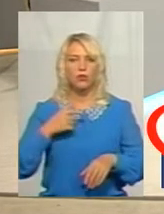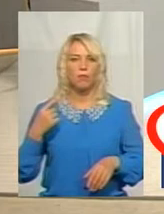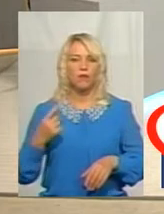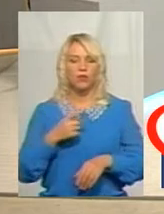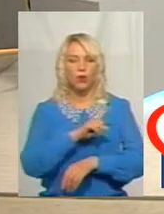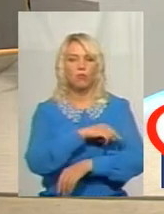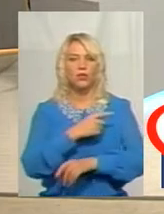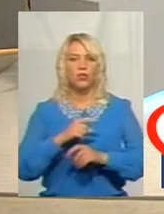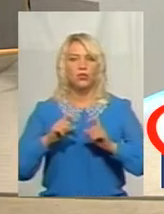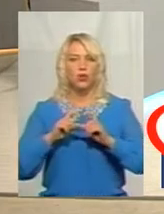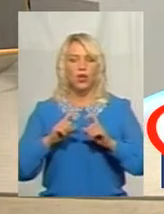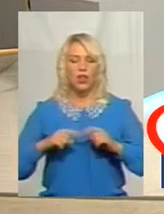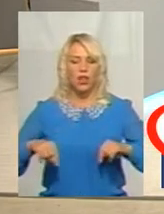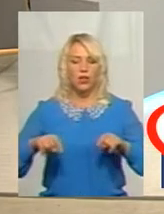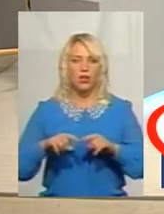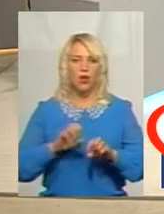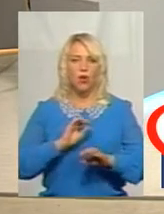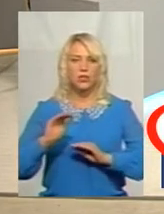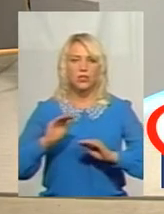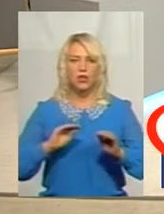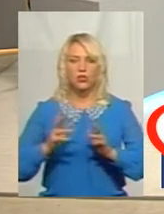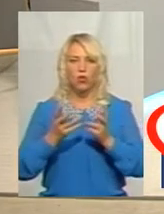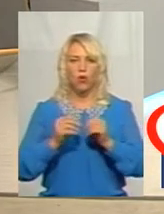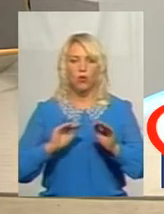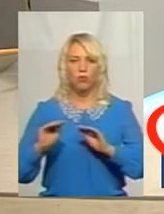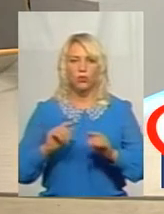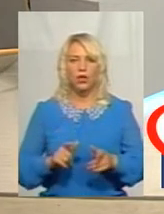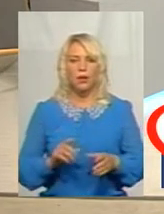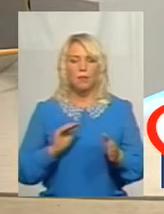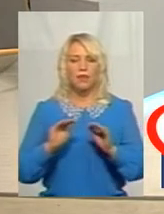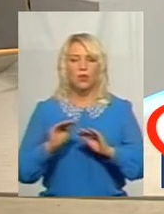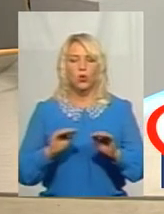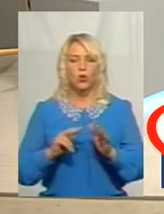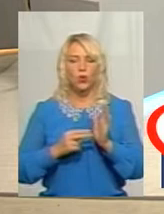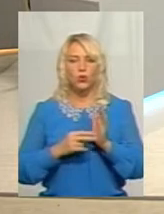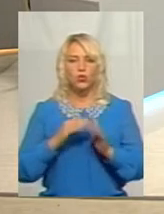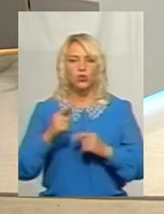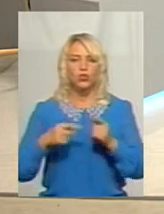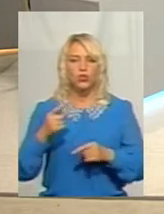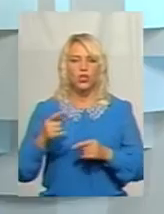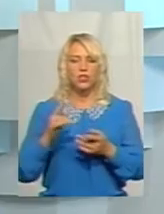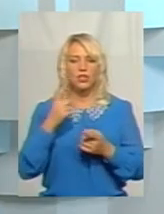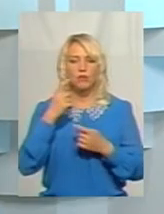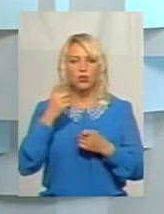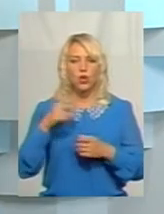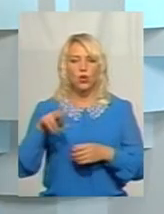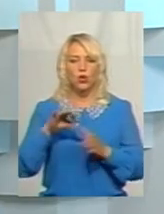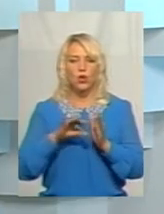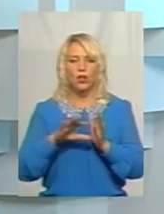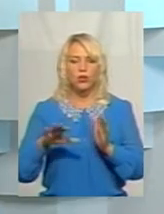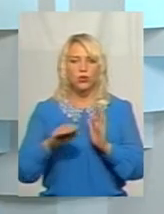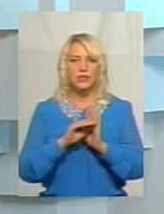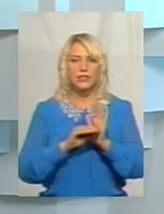ланки оснащено комп'ютером, підключено через медичну інформаційну систему до електронної системи охорони